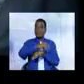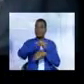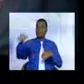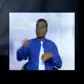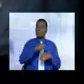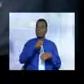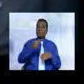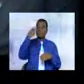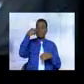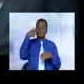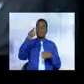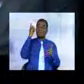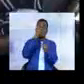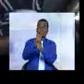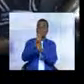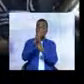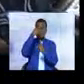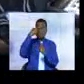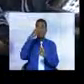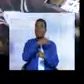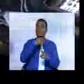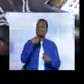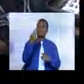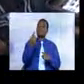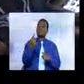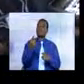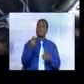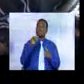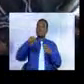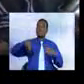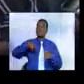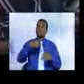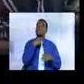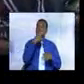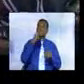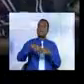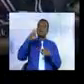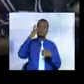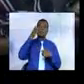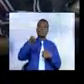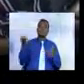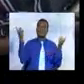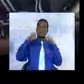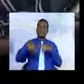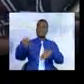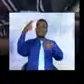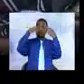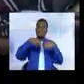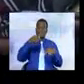peuple. Vous avez vu juste et nous vous disons ce que nous avons dit à Félix Houphouët-Boigny ici lorsqu'il est venu en